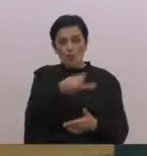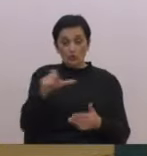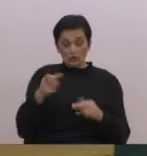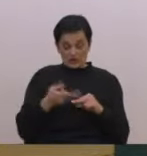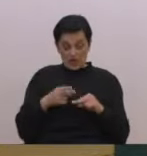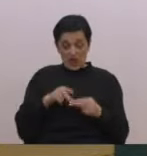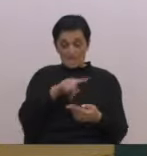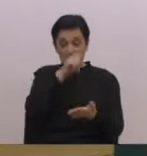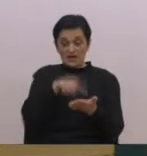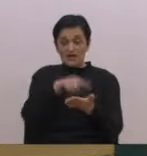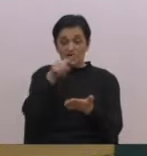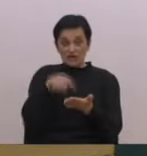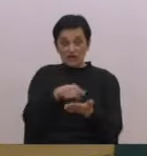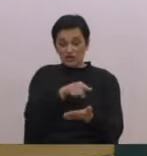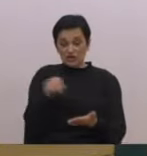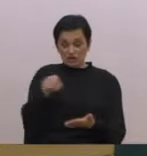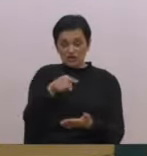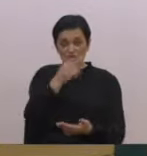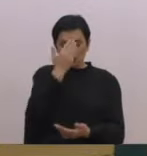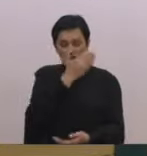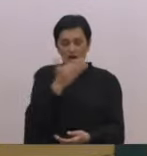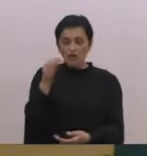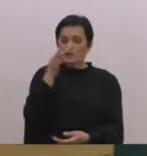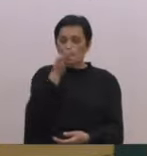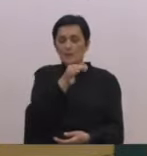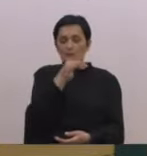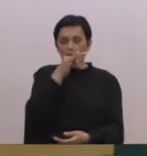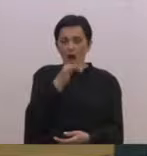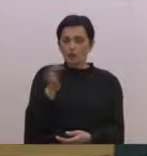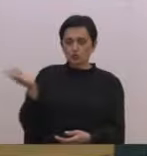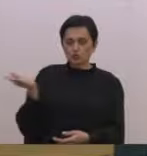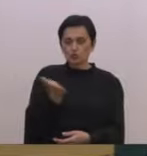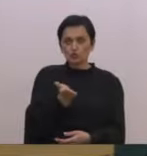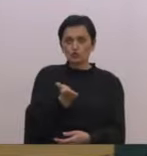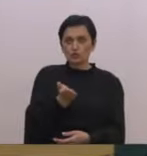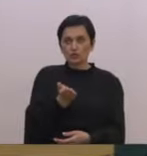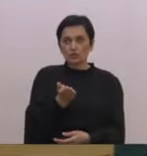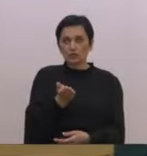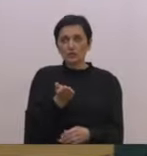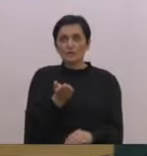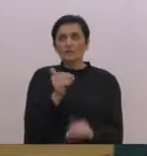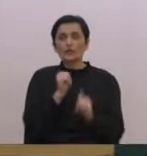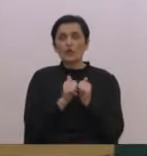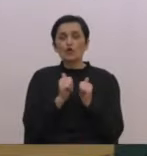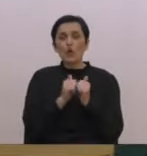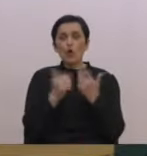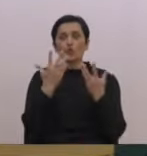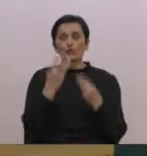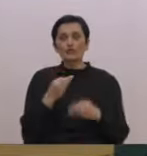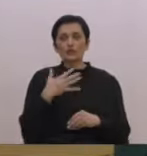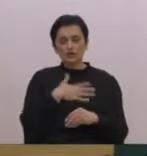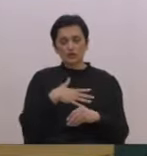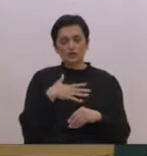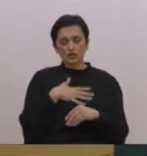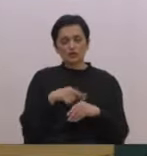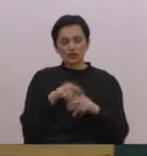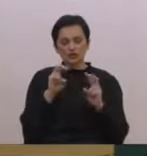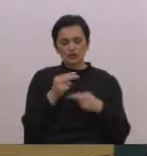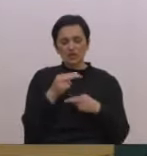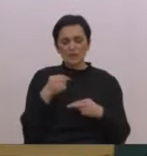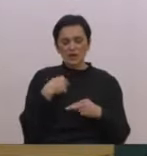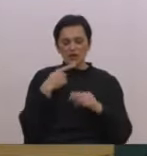kit, hlebze, gaiecit, halks, pasuhi, romelic, hovel, driura, dacuhe, schota, șoris. Este teme, birat,